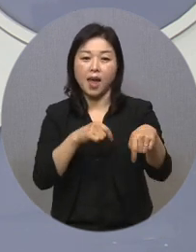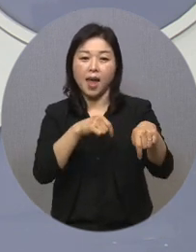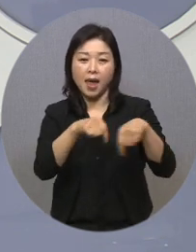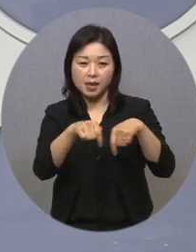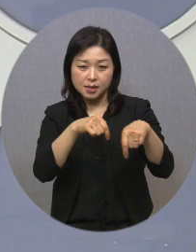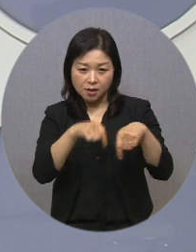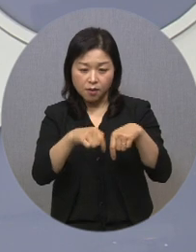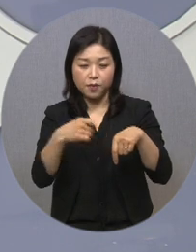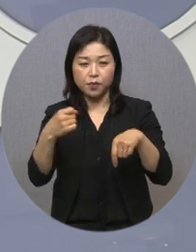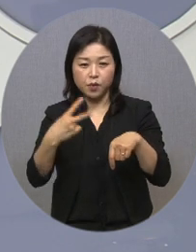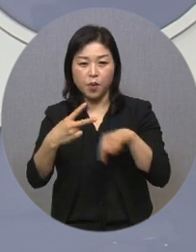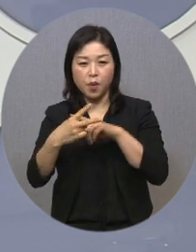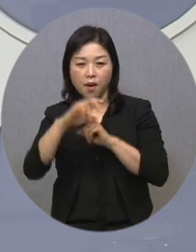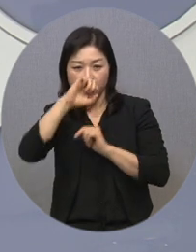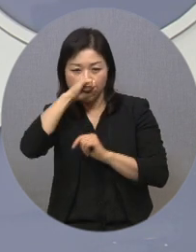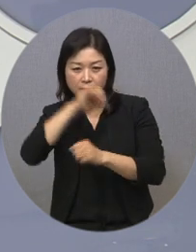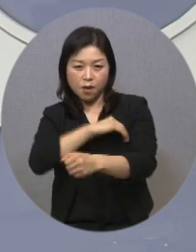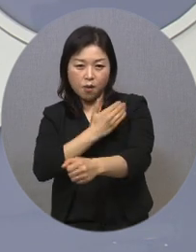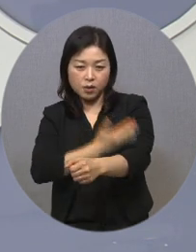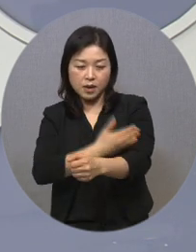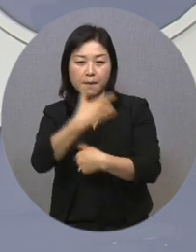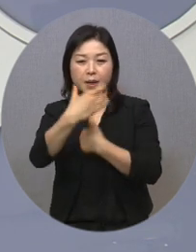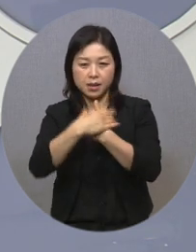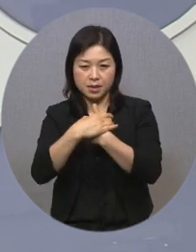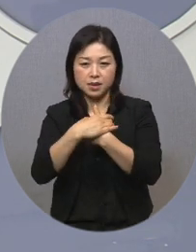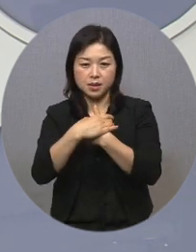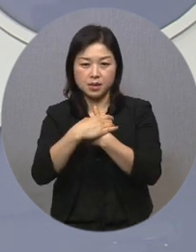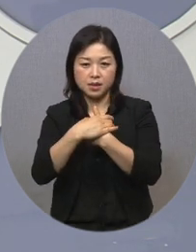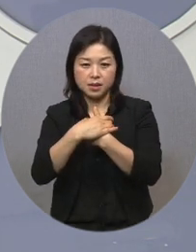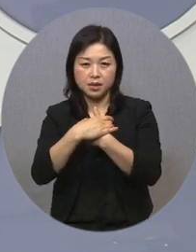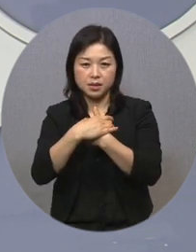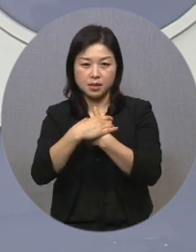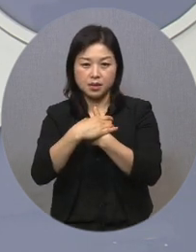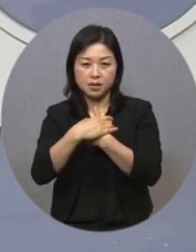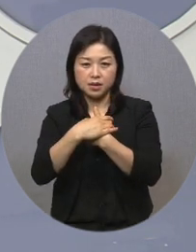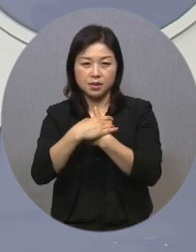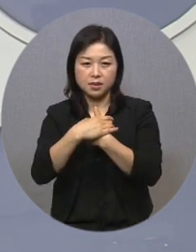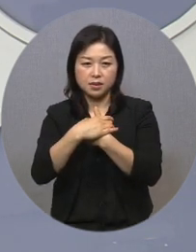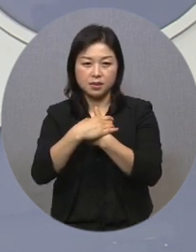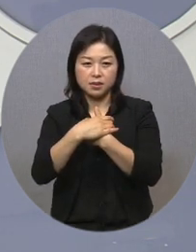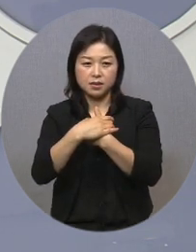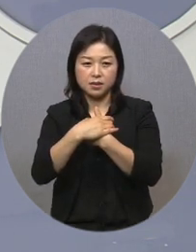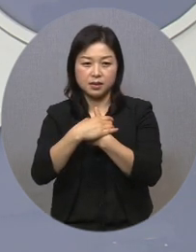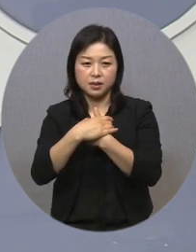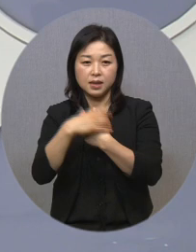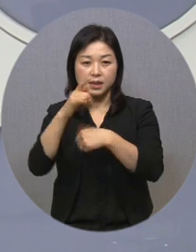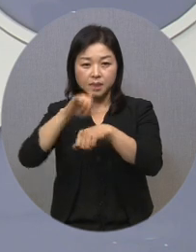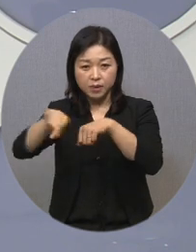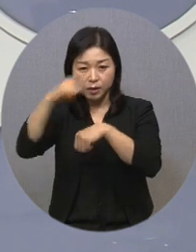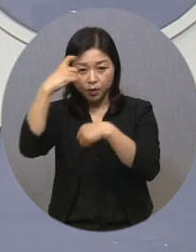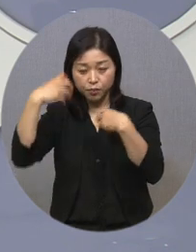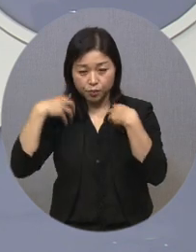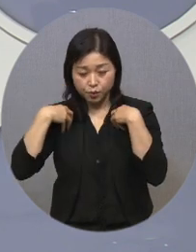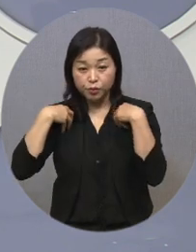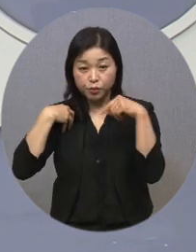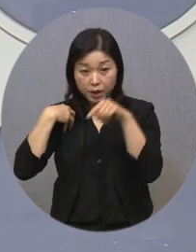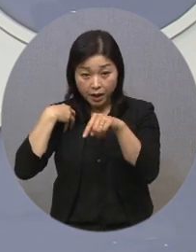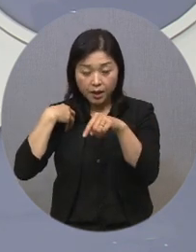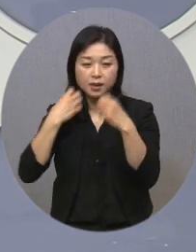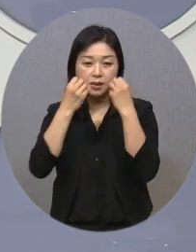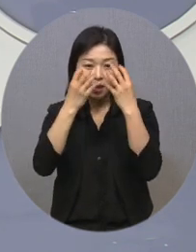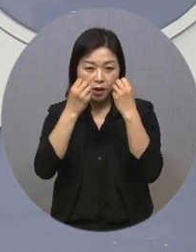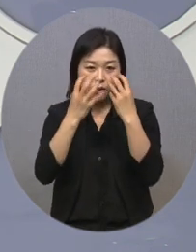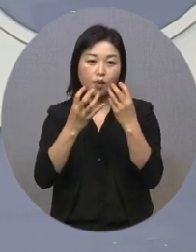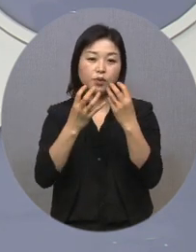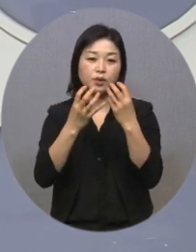행정적, 재정적 권한을 위임받는, 부여받는 지방자치단체의 새로운